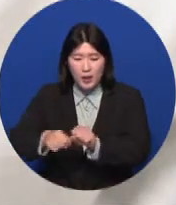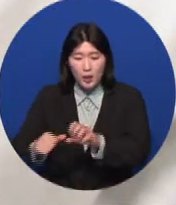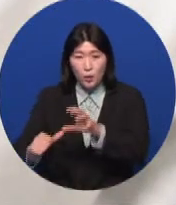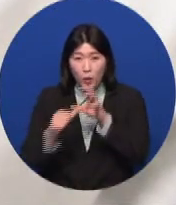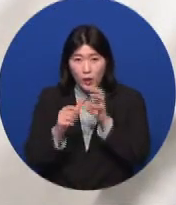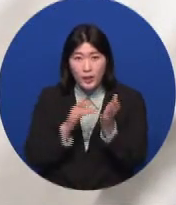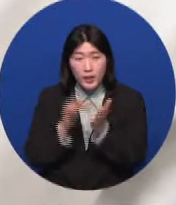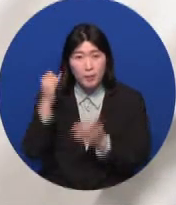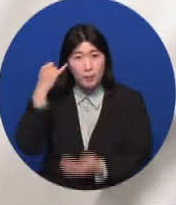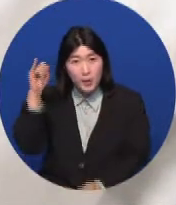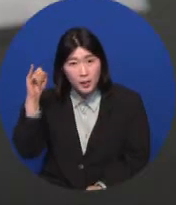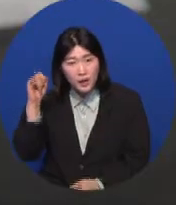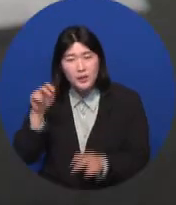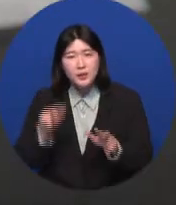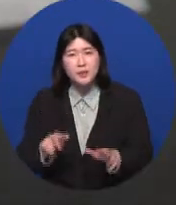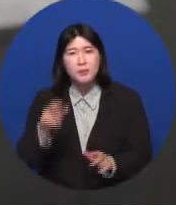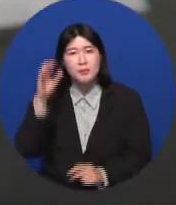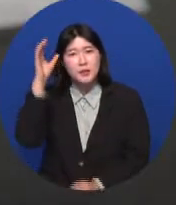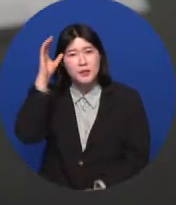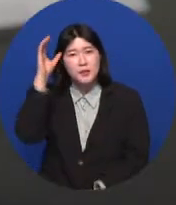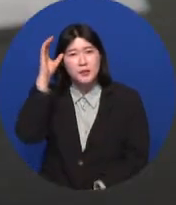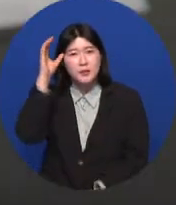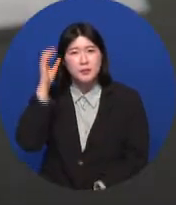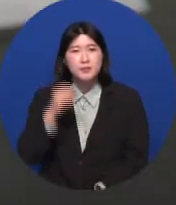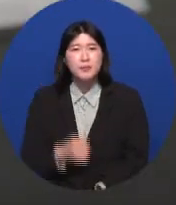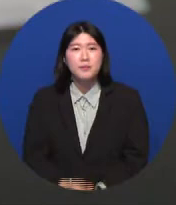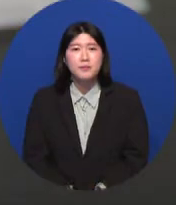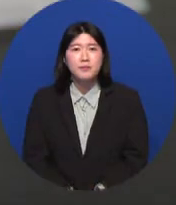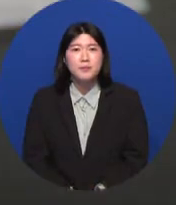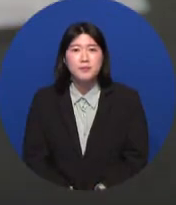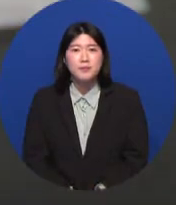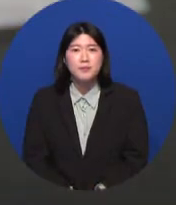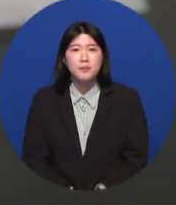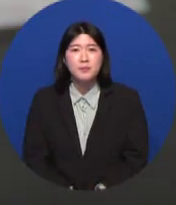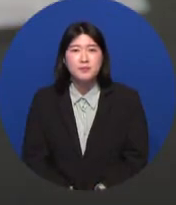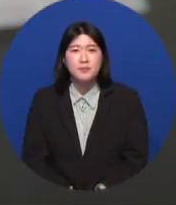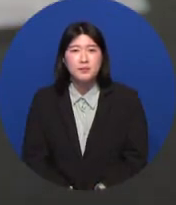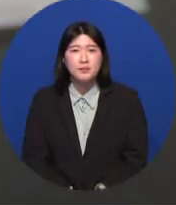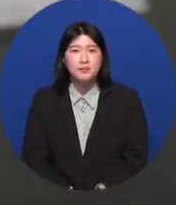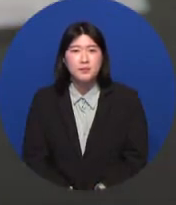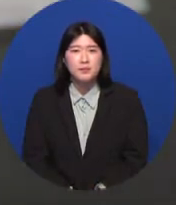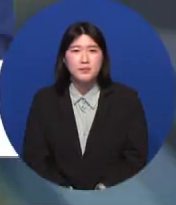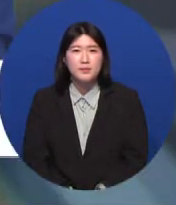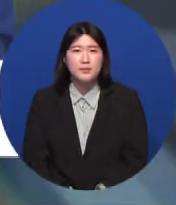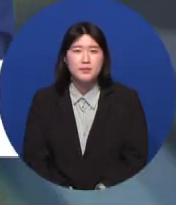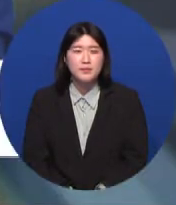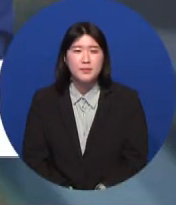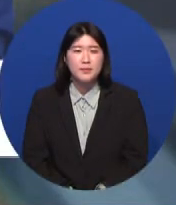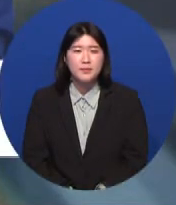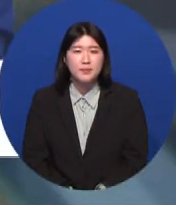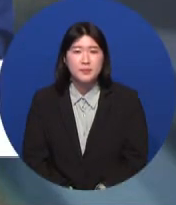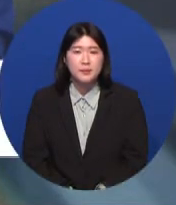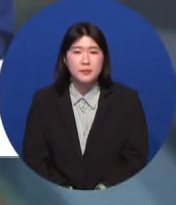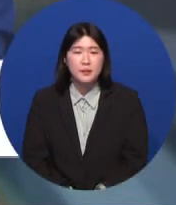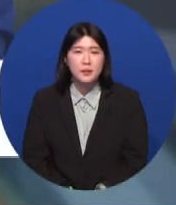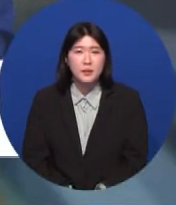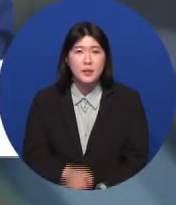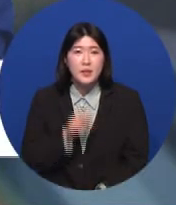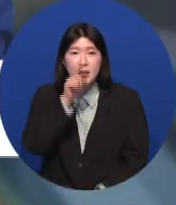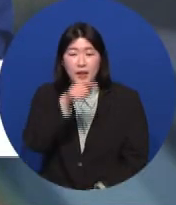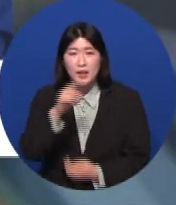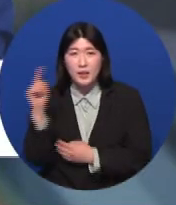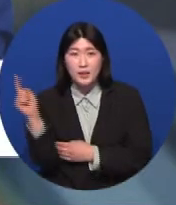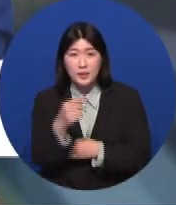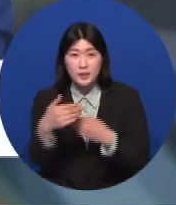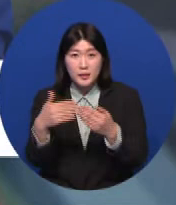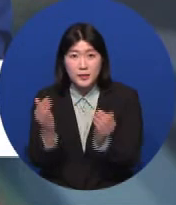이고 치료제가 등장할 지 주목됩니다 mbc 에 뉴스킨 m 이다 프로야구 한화 이글스